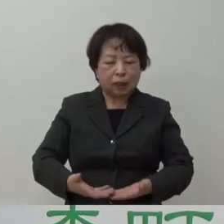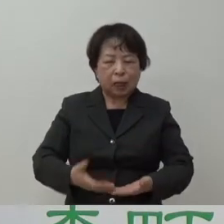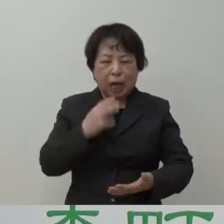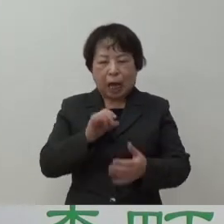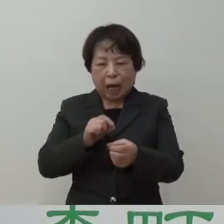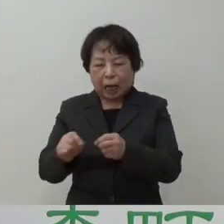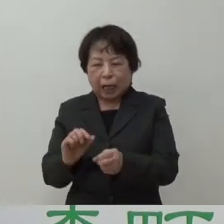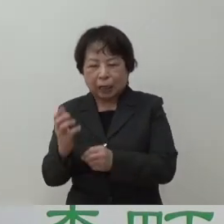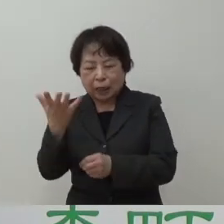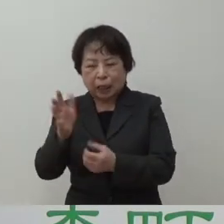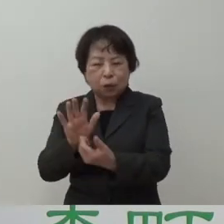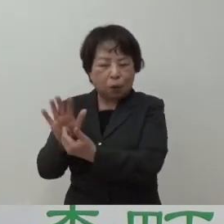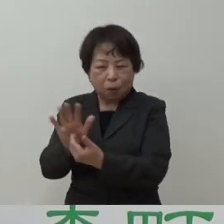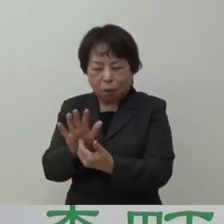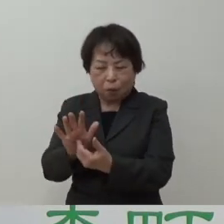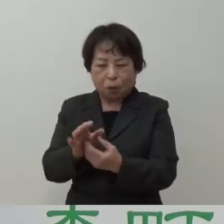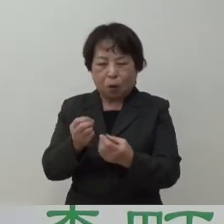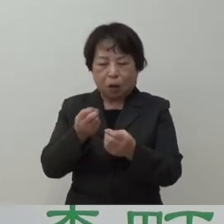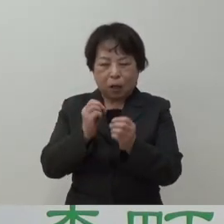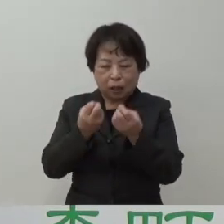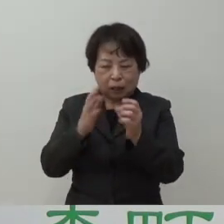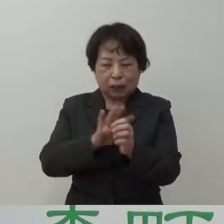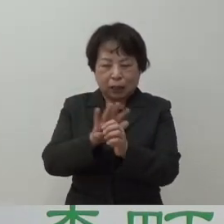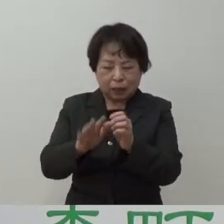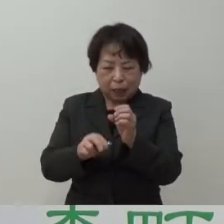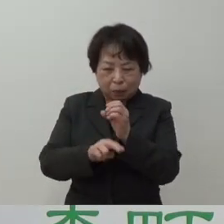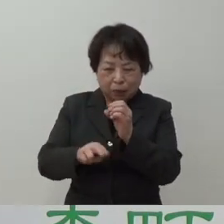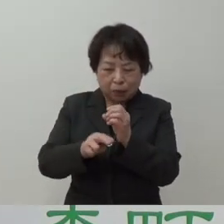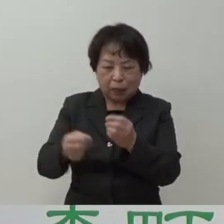防、新型コロナウイルス感